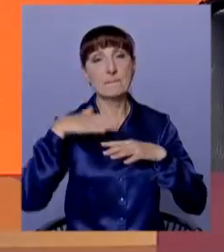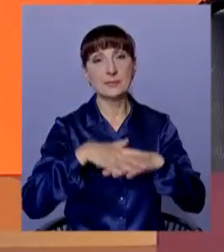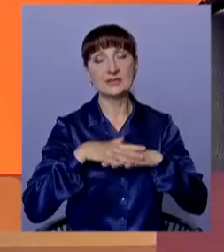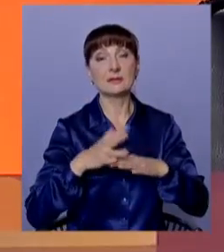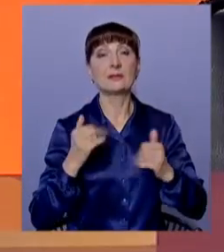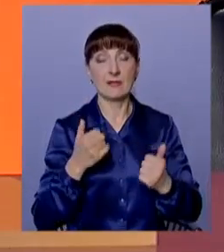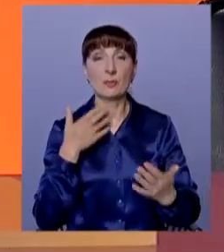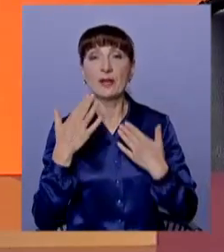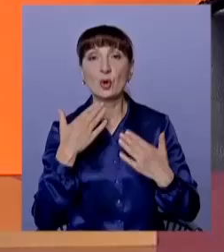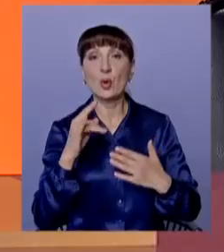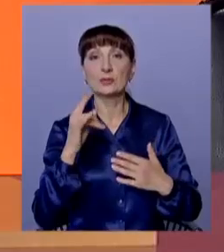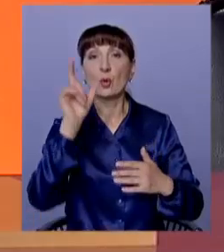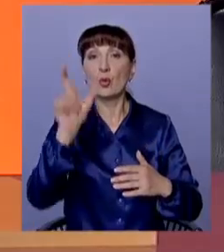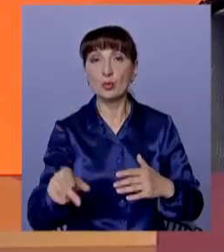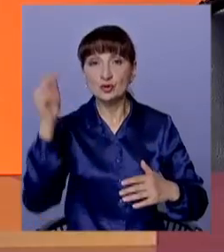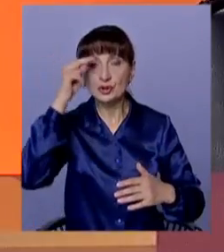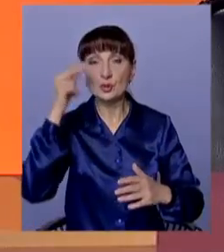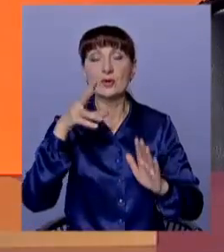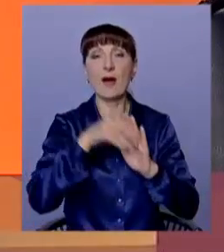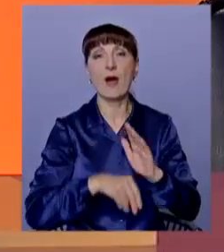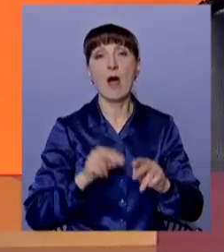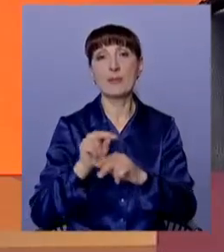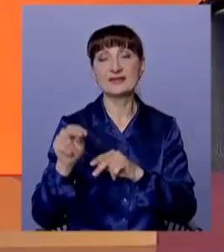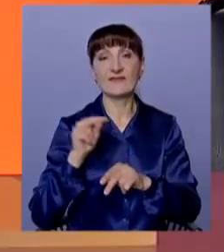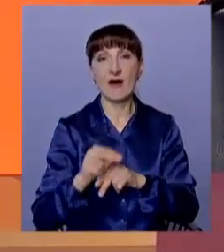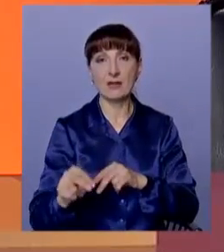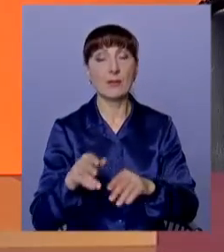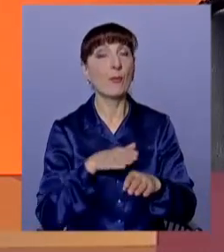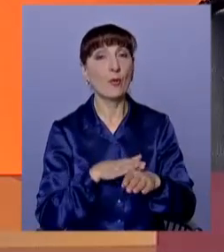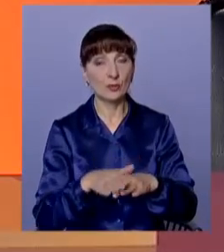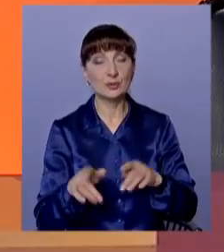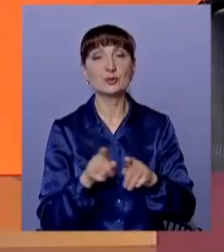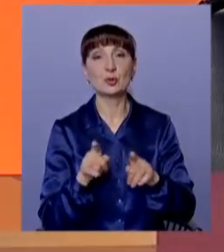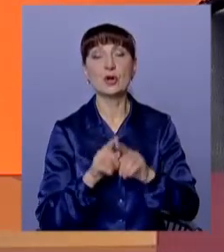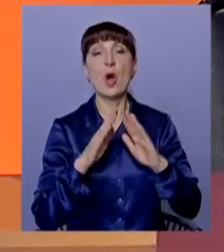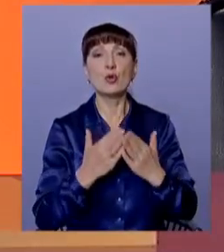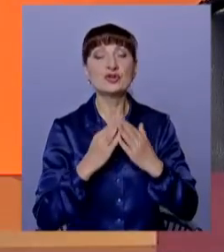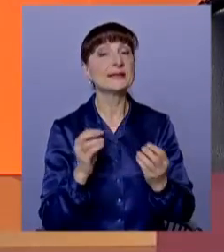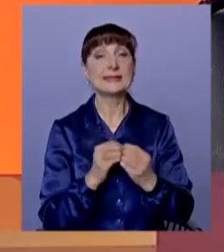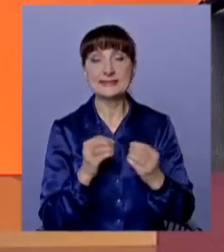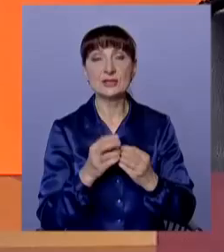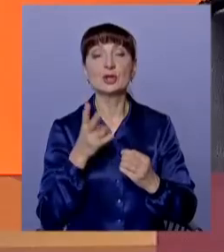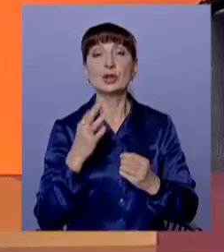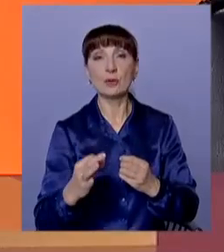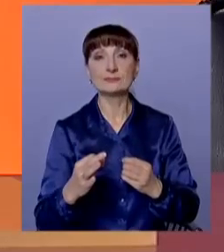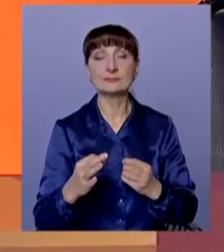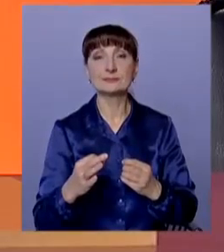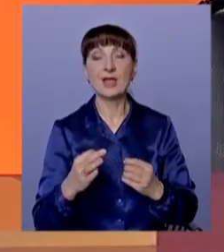к ученику, содержание образования. Содержание полностью тоже содержание, учебники те же. Но здесь